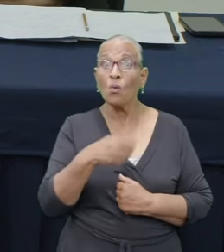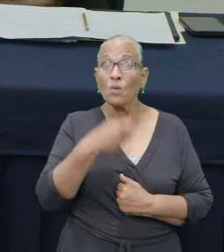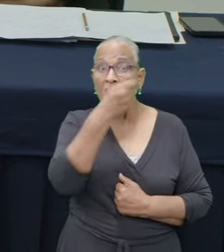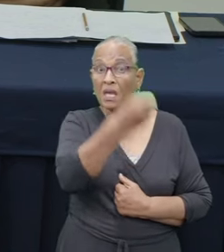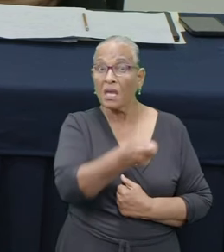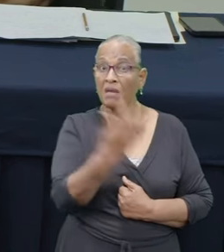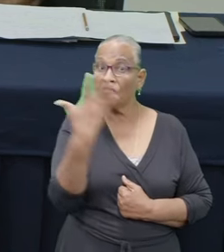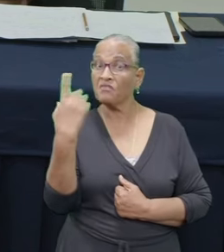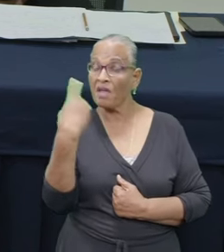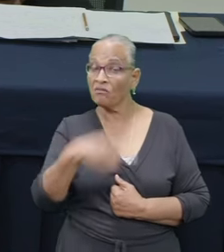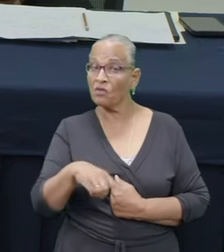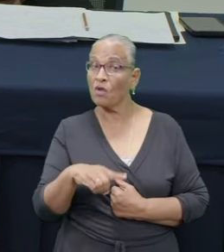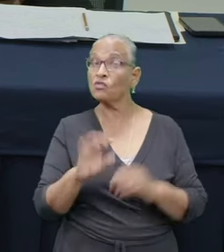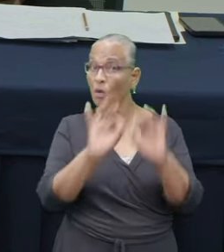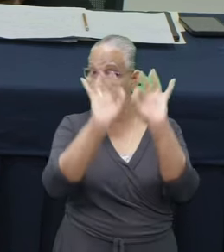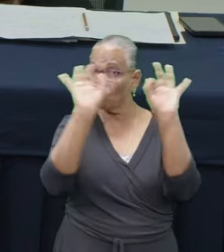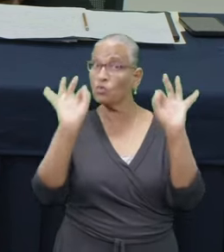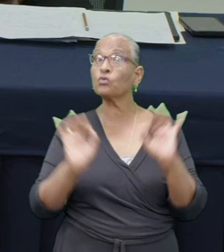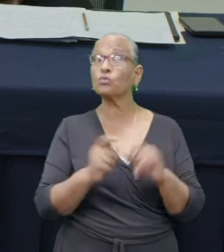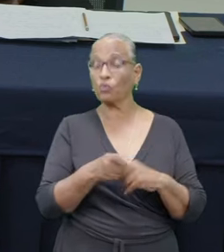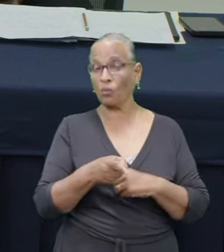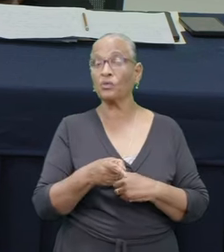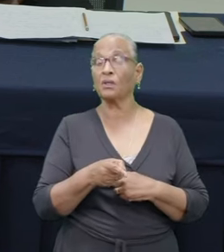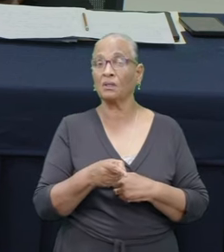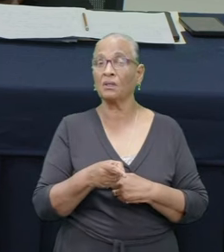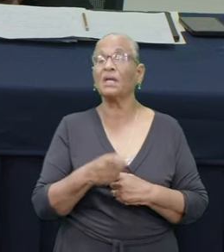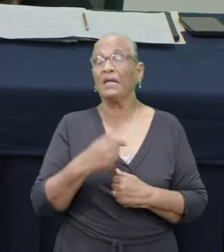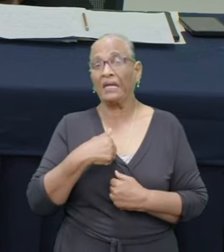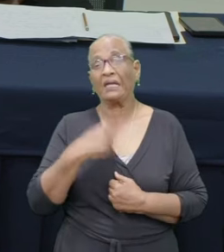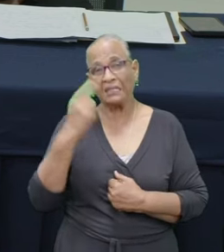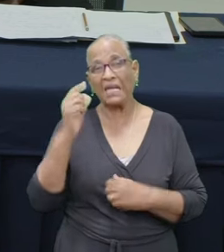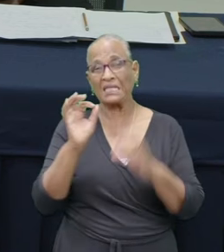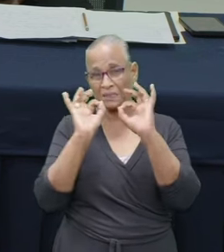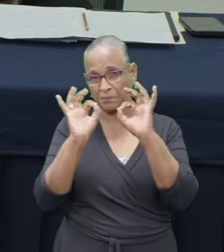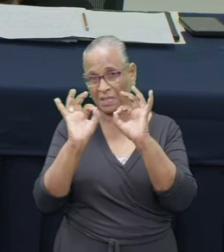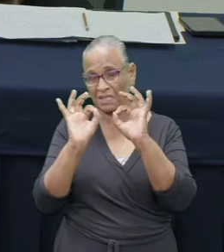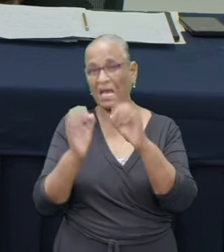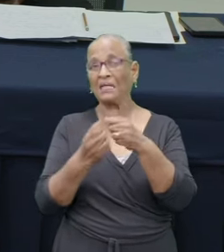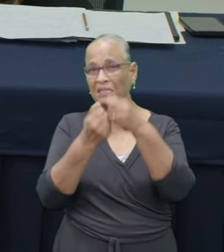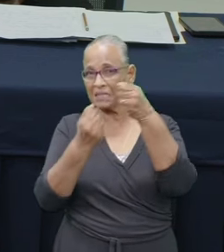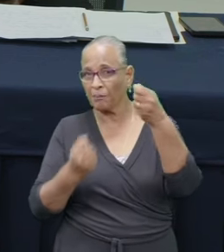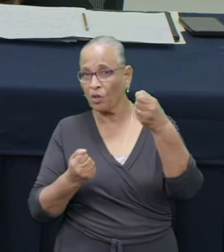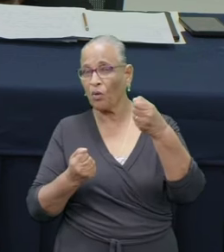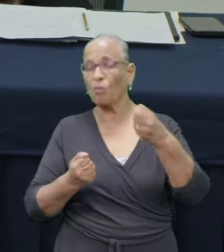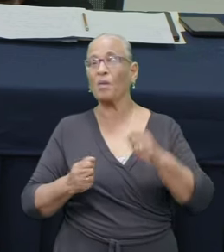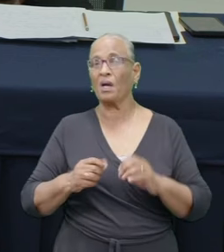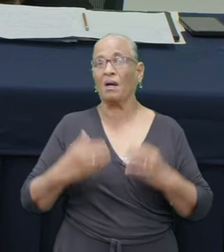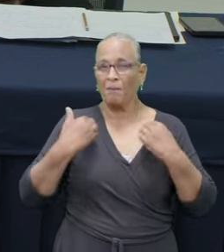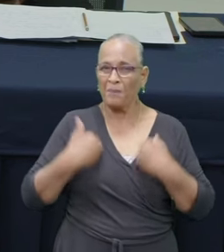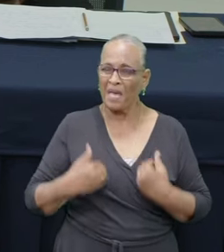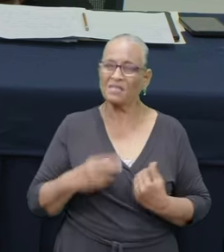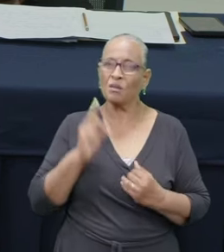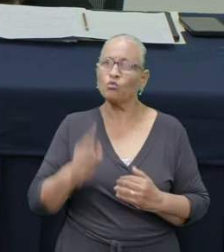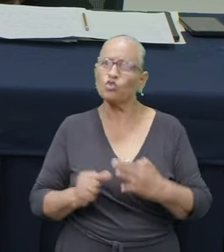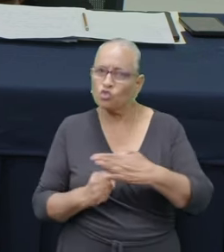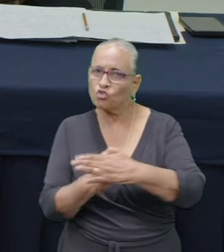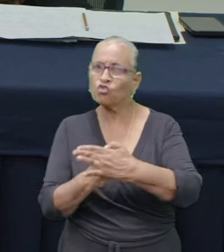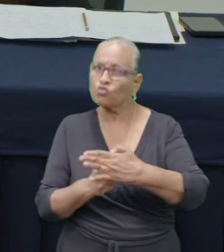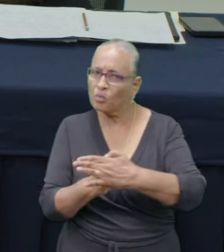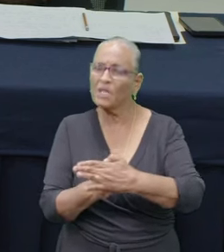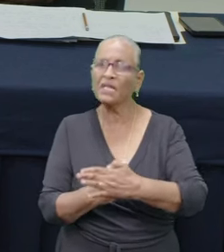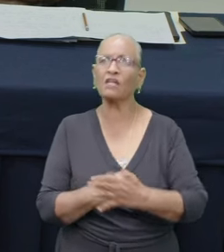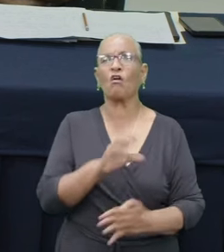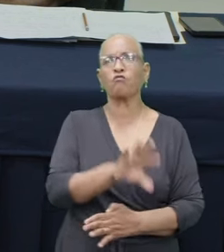opleiding nodig heeft. En ik denk dat het duidelijk moet zijn dat mensen gestimuleerd worden om te kiezen